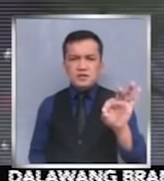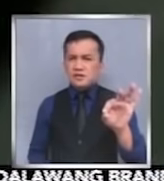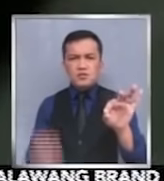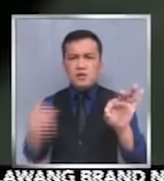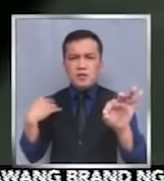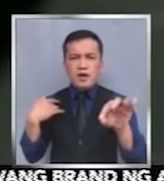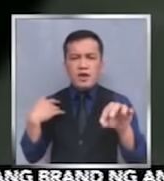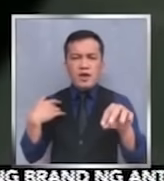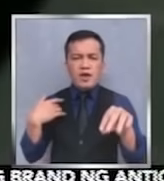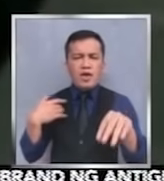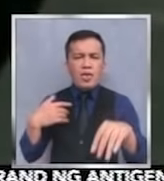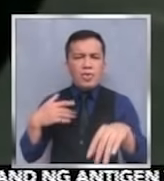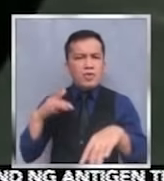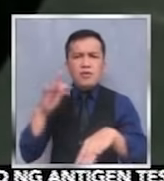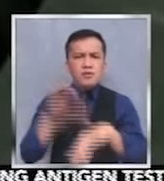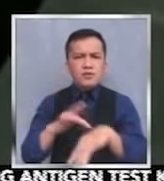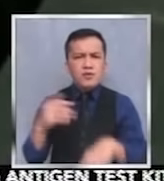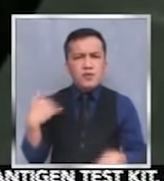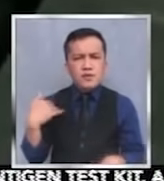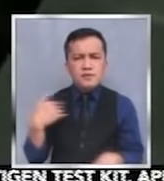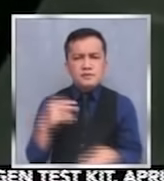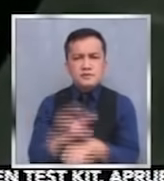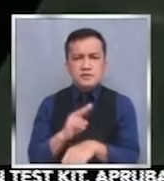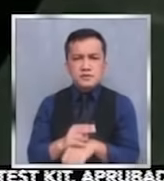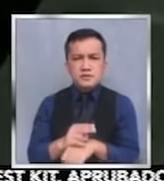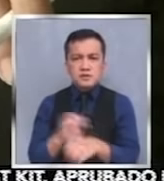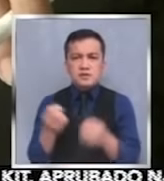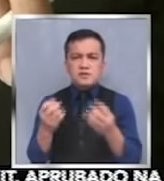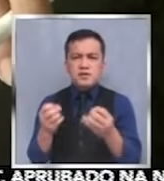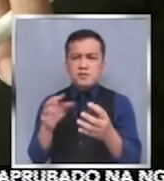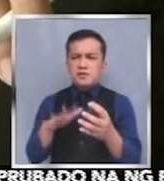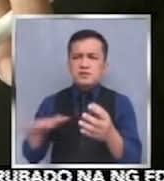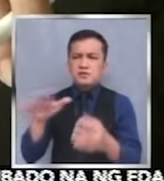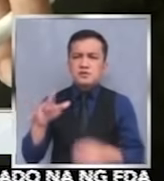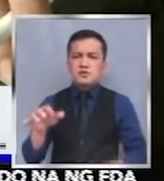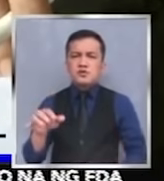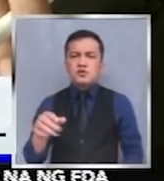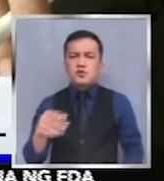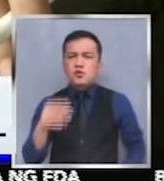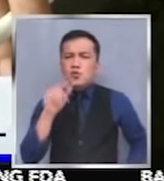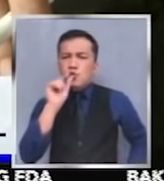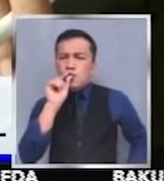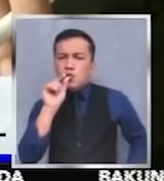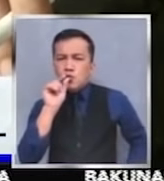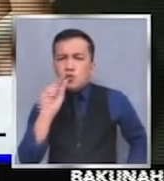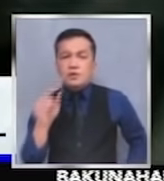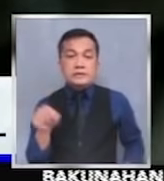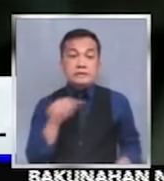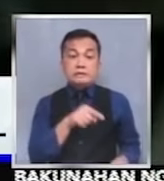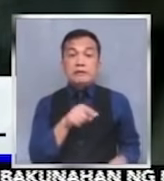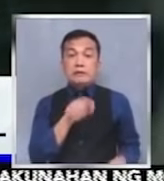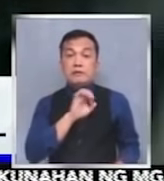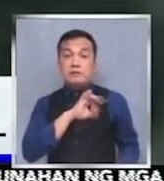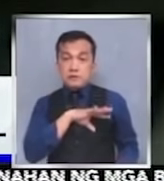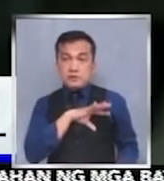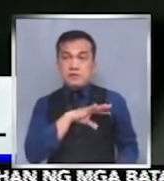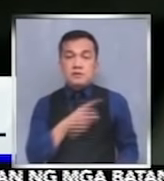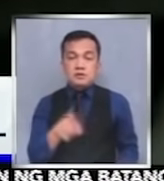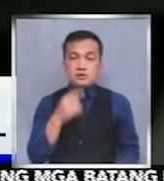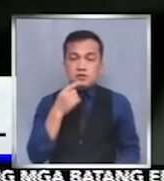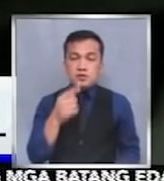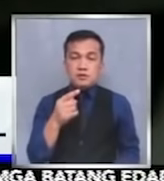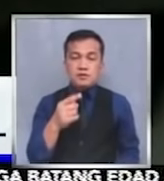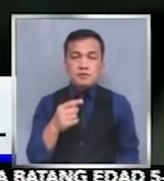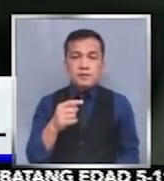gumamit. Karamihan ay sigarilyo pa rin ang gamit. Sila raw ang makikinabang sa panukalang batas na ito, sabi ng